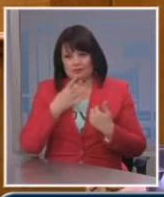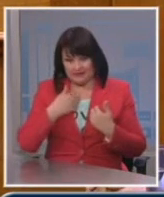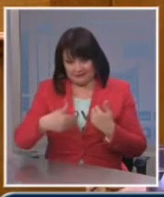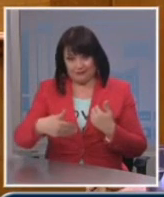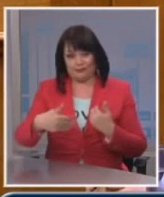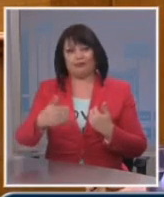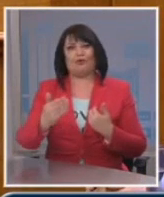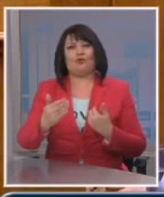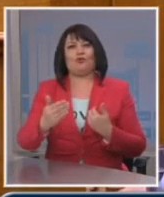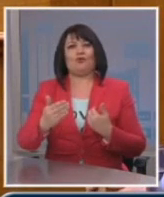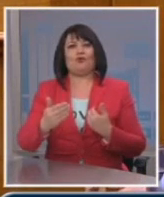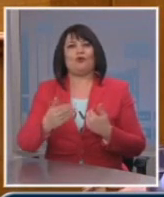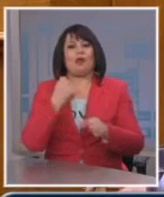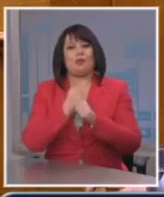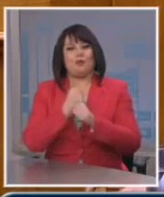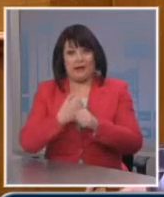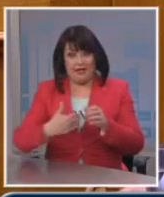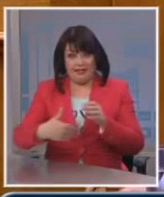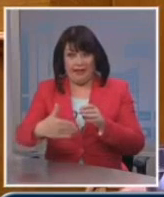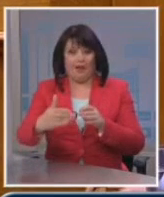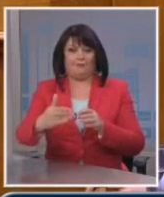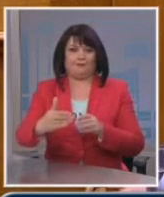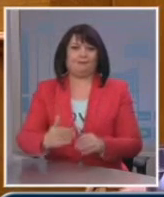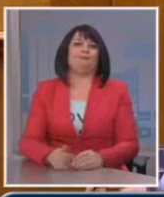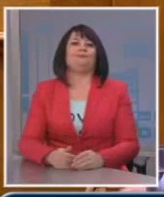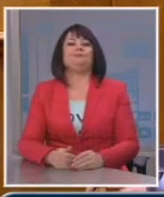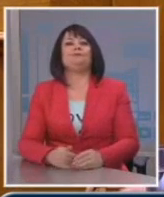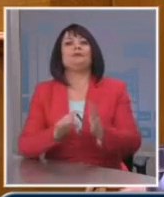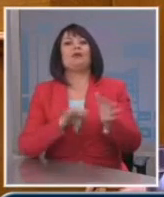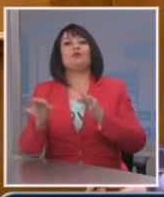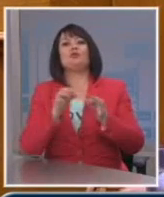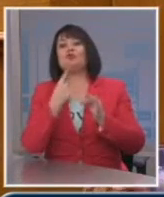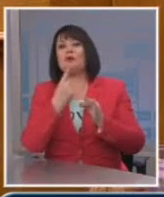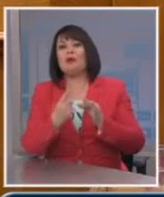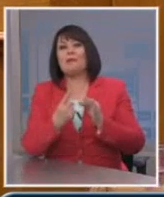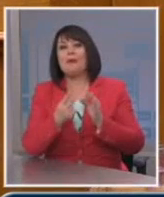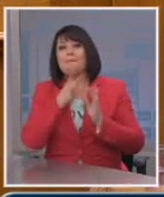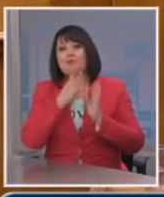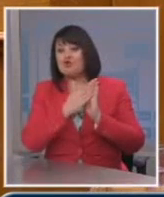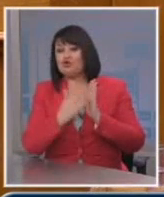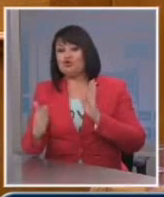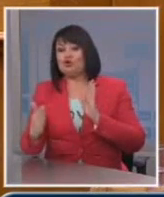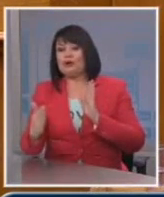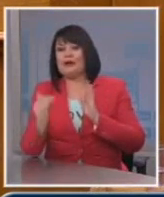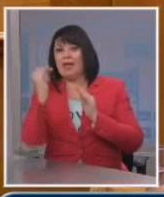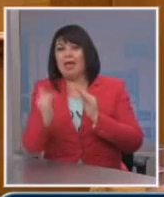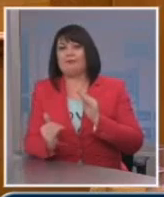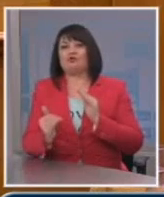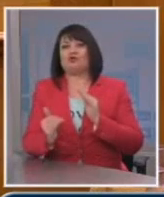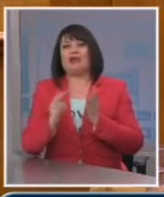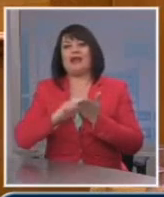της επαγγελματικής σταδιοδρομίας. Στο νομοσχέδιο προβλέπεται μεταβατική περίοδος εκπτώσεων στις ασφαλιστικές